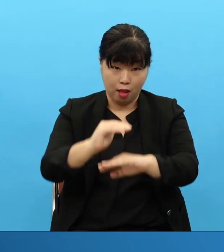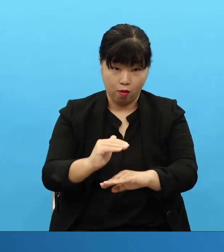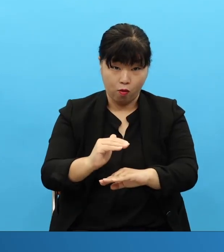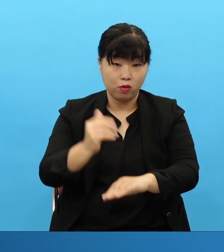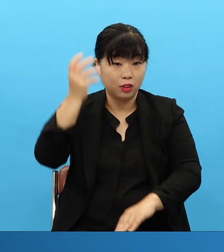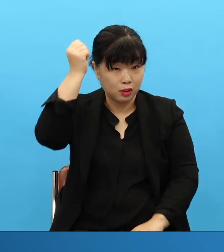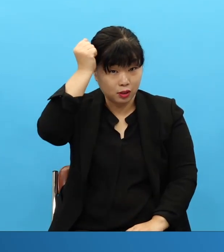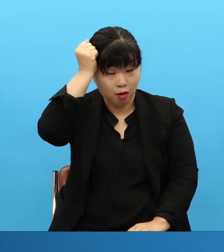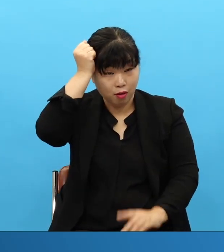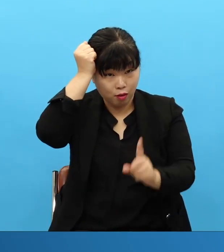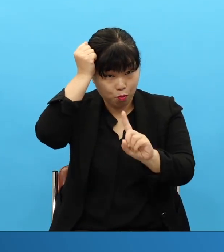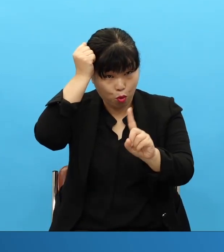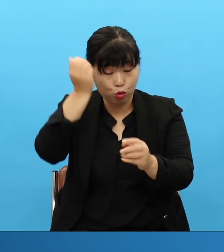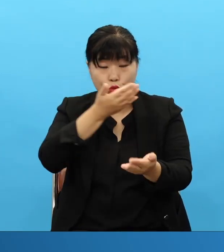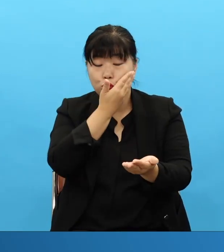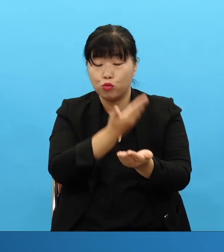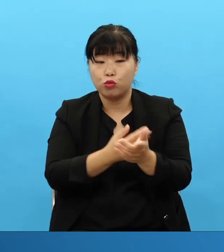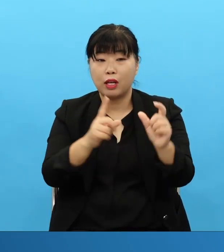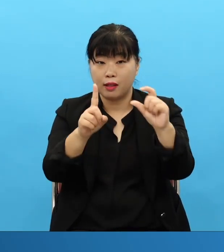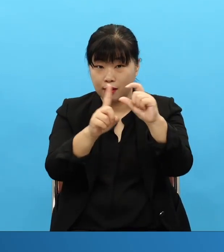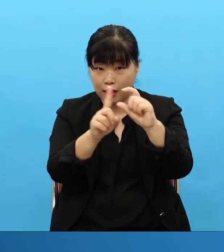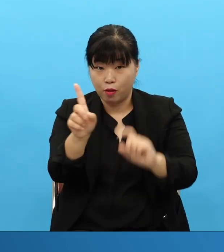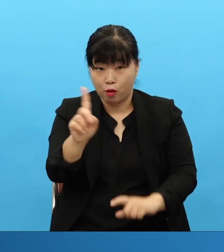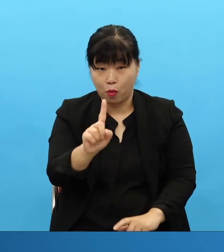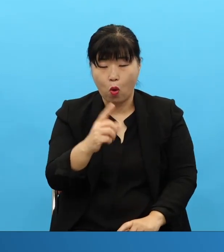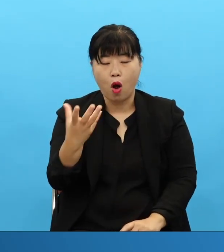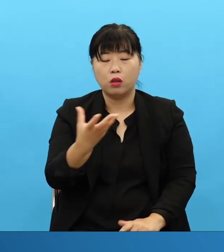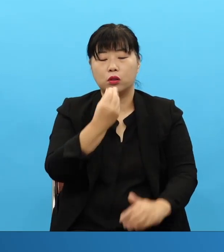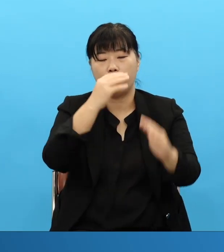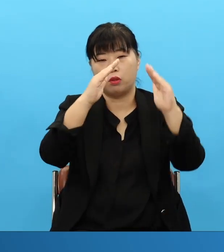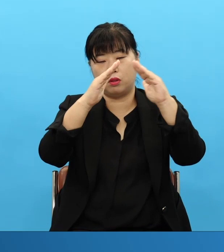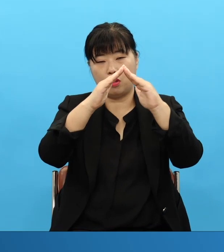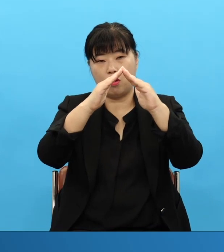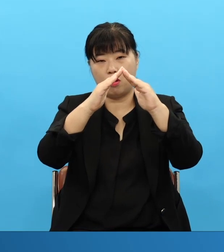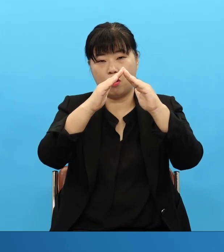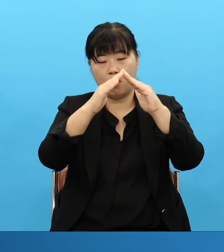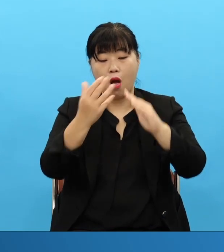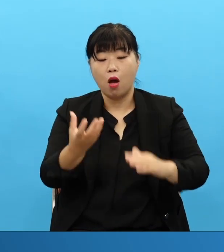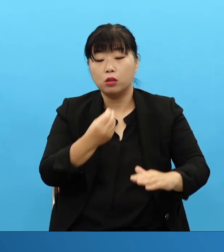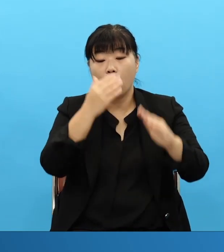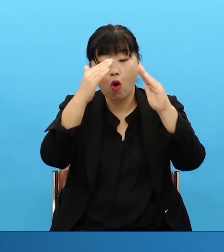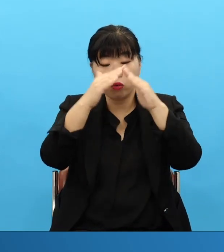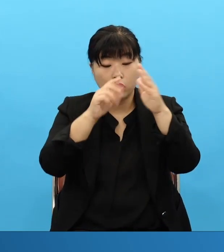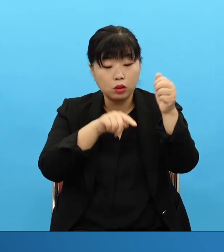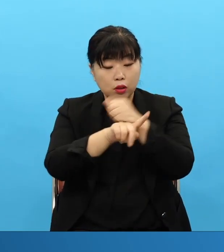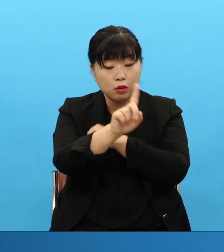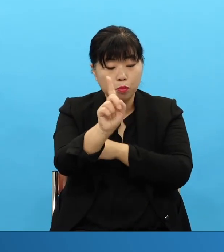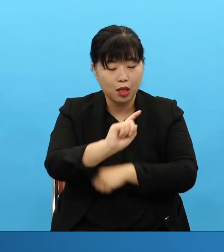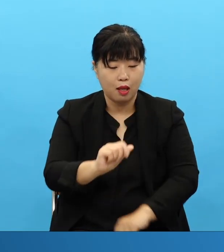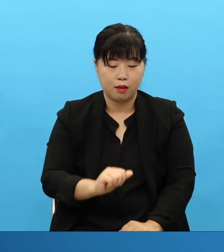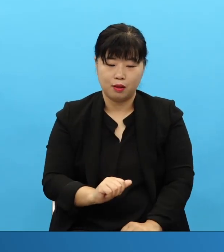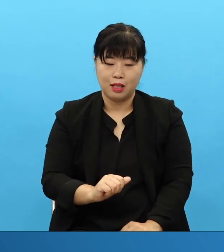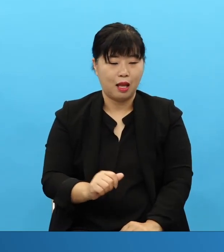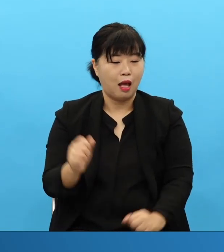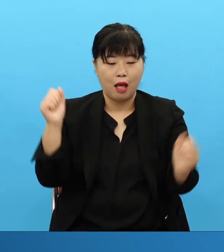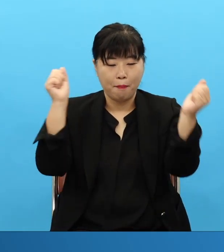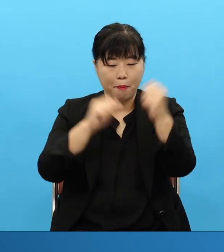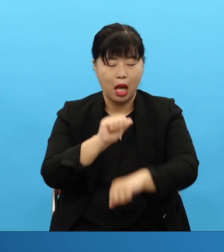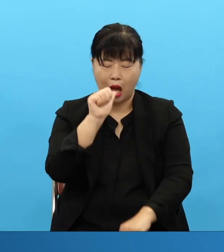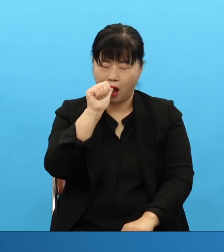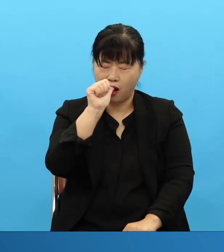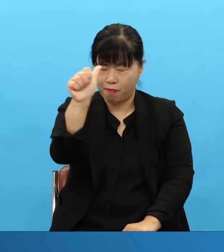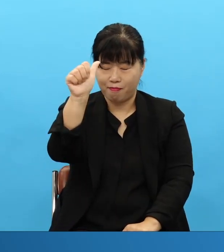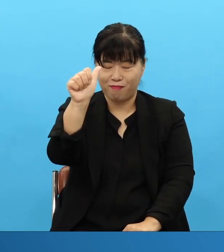성전입니다. you are the temple. 절대 망할 수 없습니다. You can never 다른 것 perish. 해서 성공할 수 없습니다. And you can't succeed by doing 왜냐? anything else. 하나님이 함께